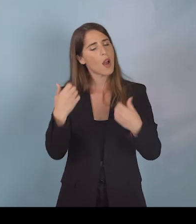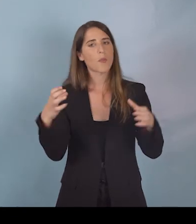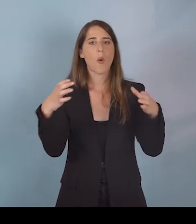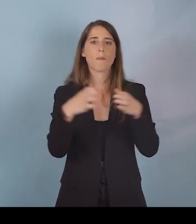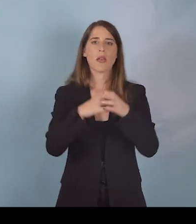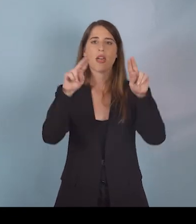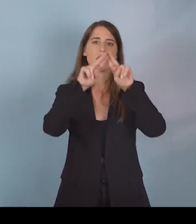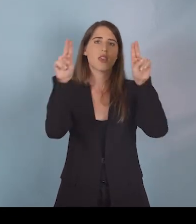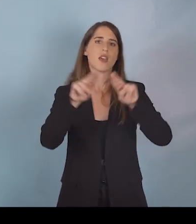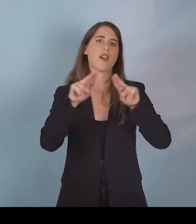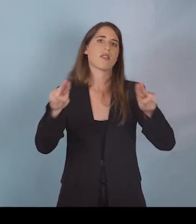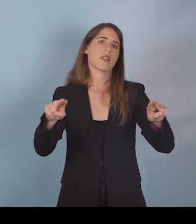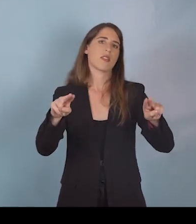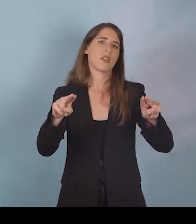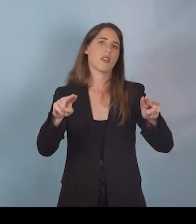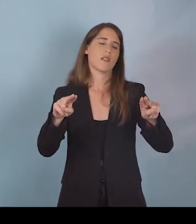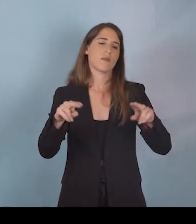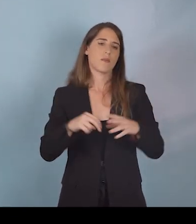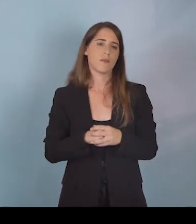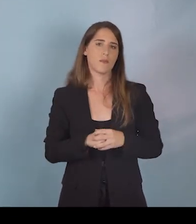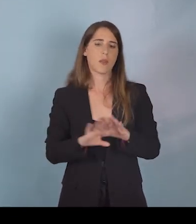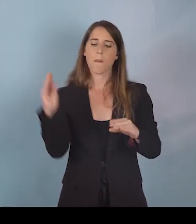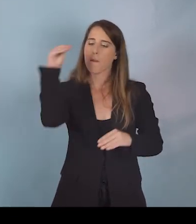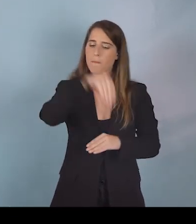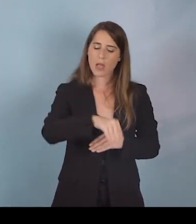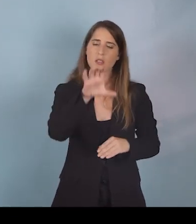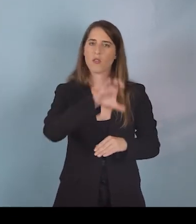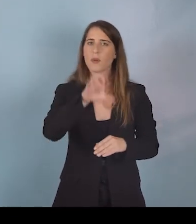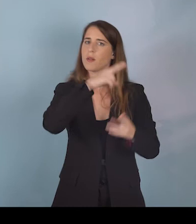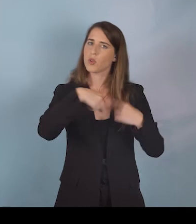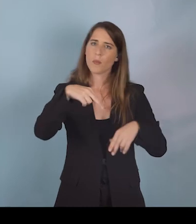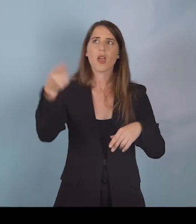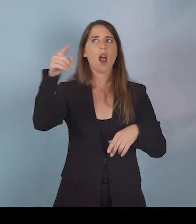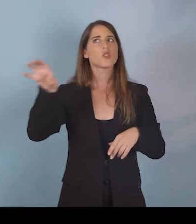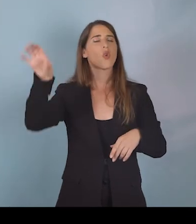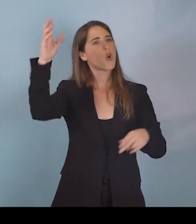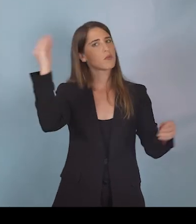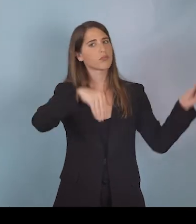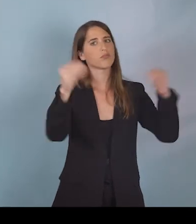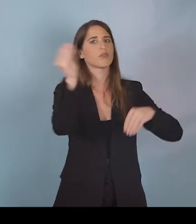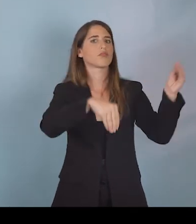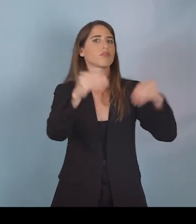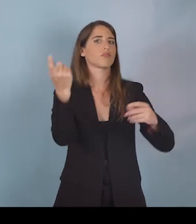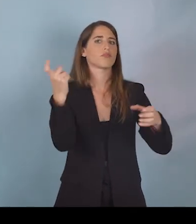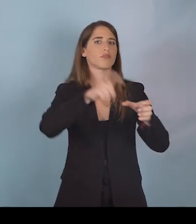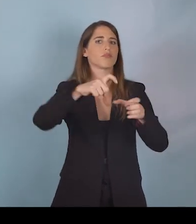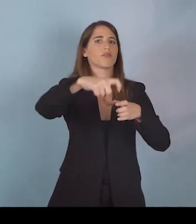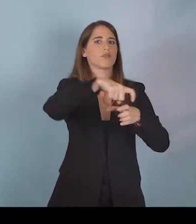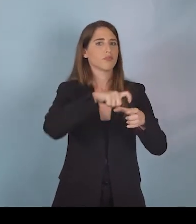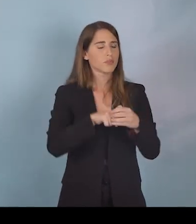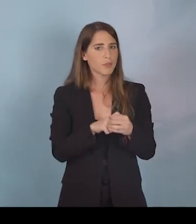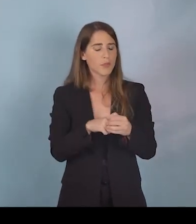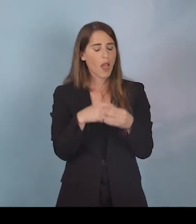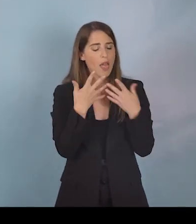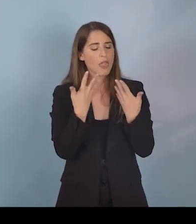των εργασιακών σχέσεων, που θα έχουμε την ομάδα εργασίας που θα είναι διεθνής, θα μετέχει και η Ευρωπαϊκή Επιτροπή, θα μετέχουν και από άλλες